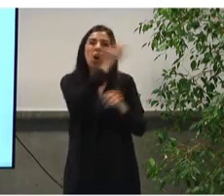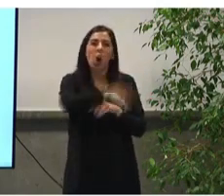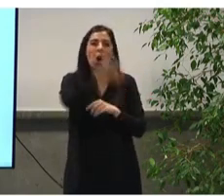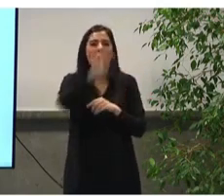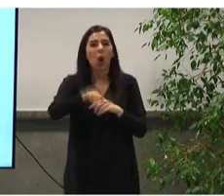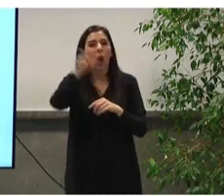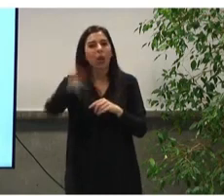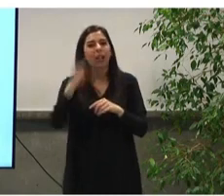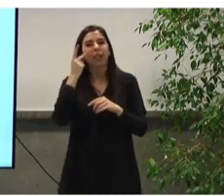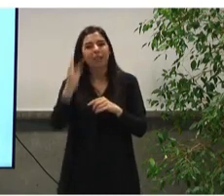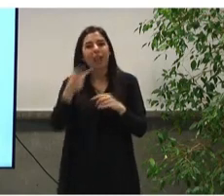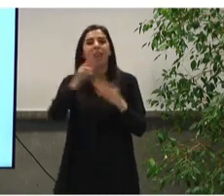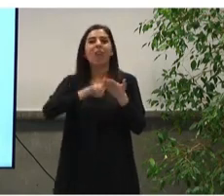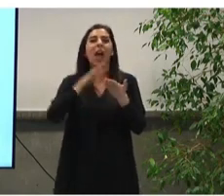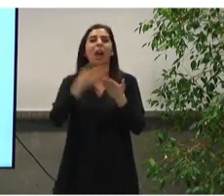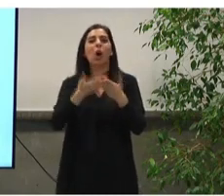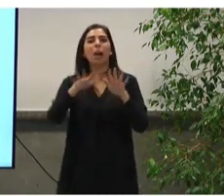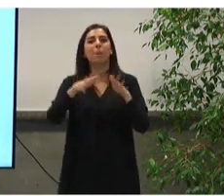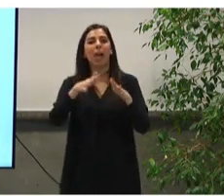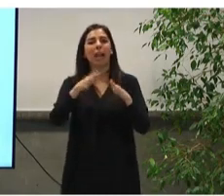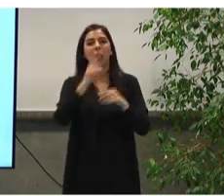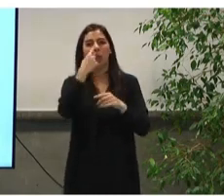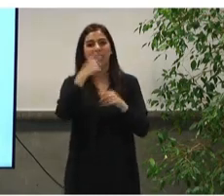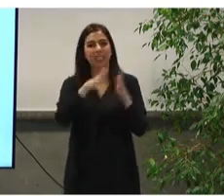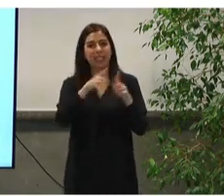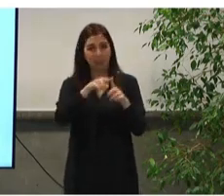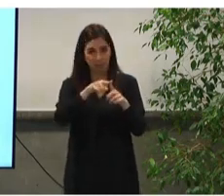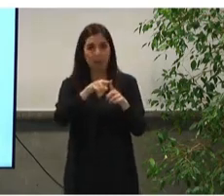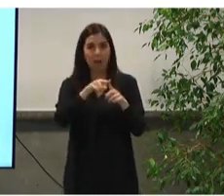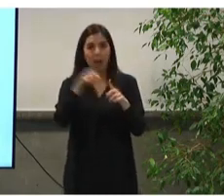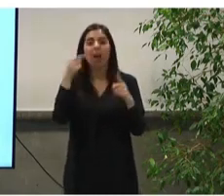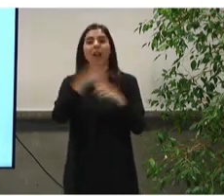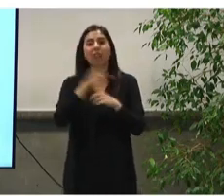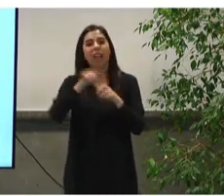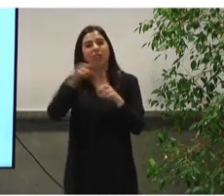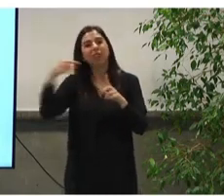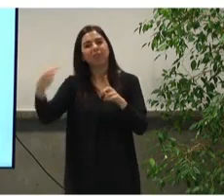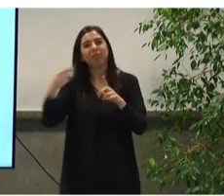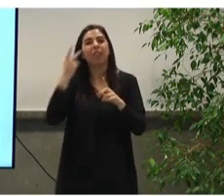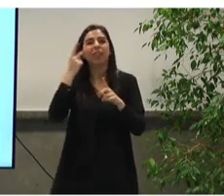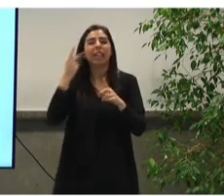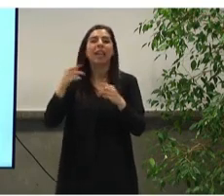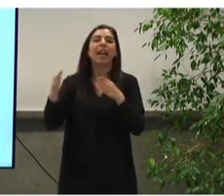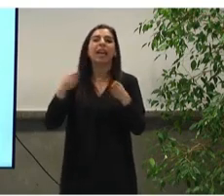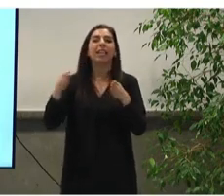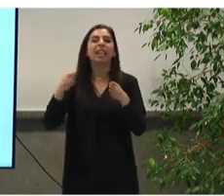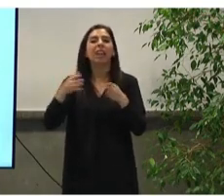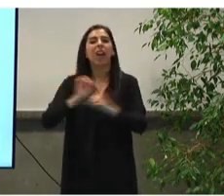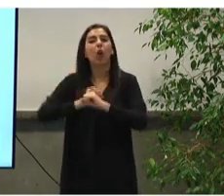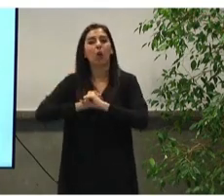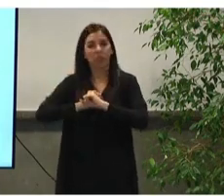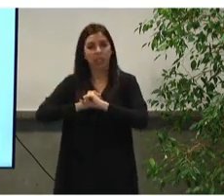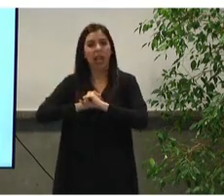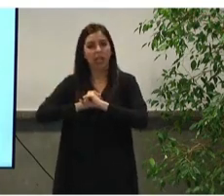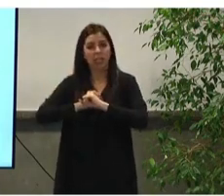stima e poi la colonna centrale dei numeri e quella di destra sono l'intervallo di confidenza con cui diamo la stima, e vediamo che c'è solo